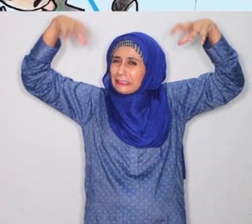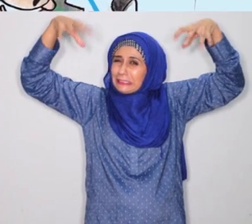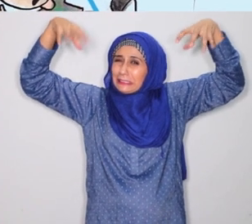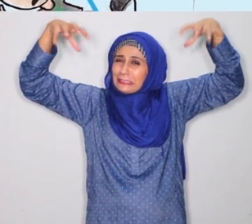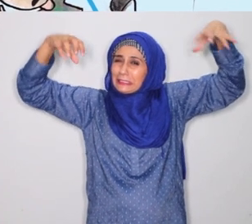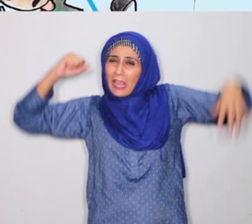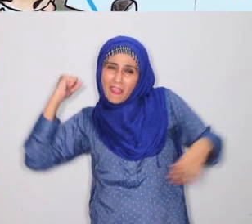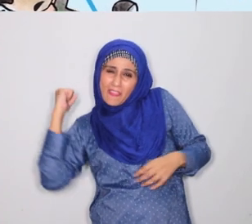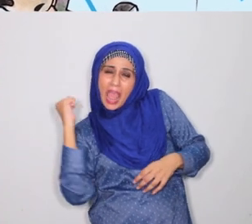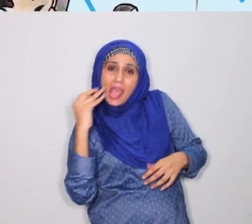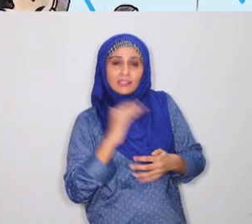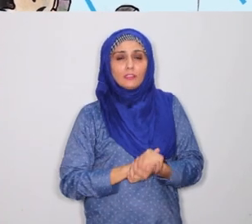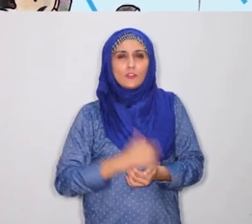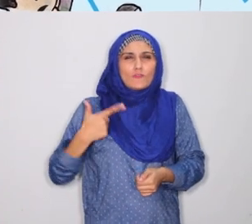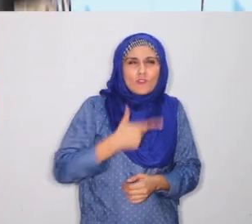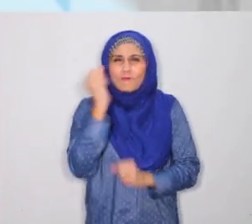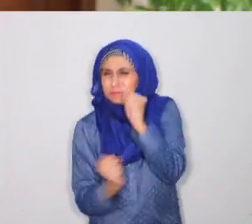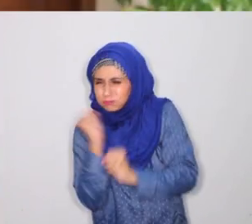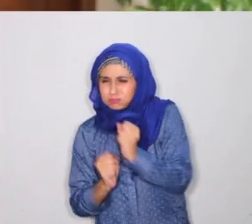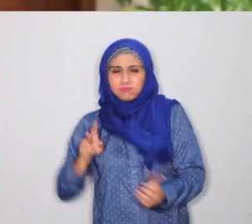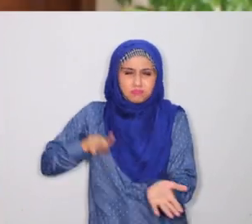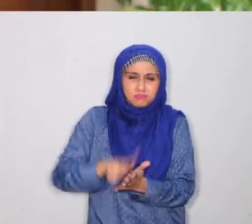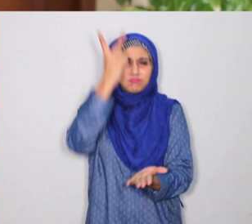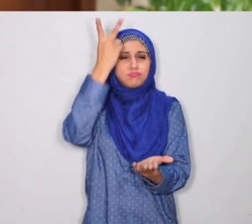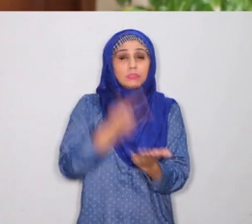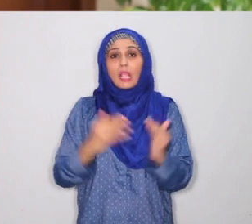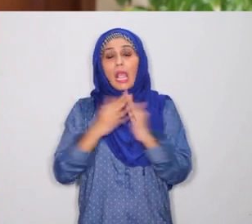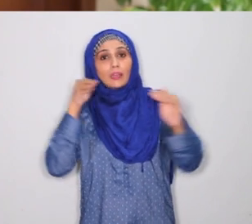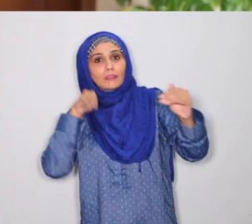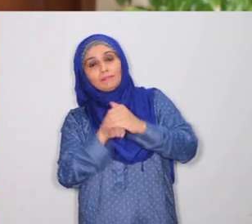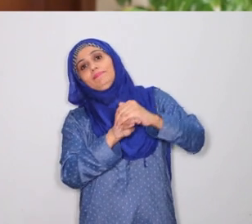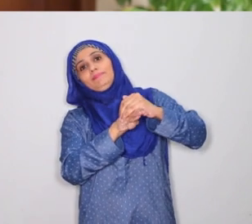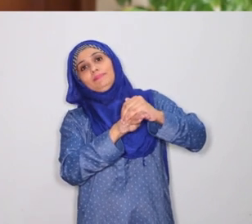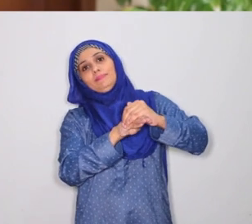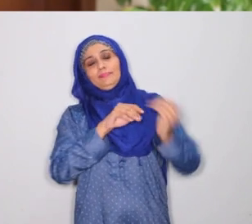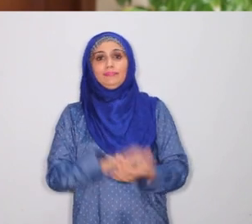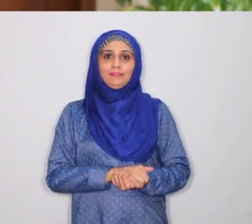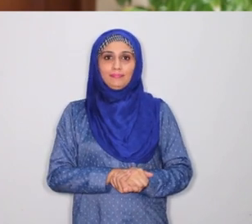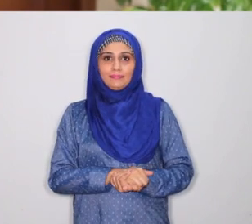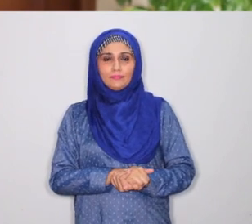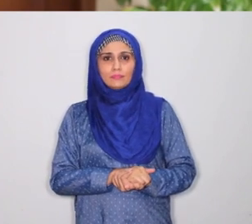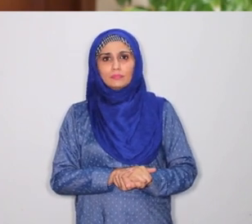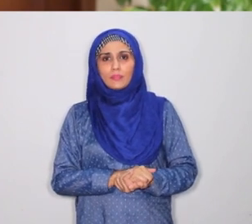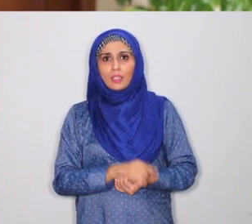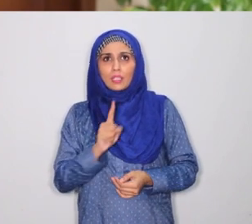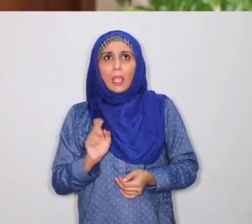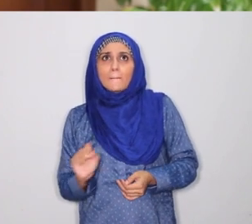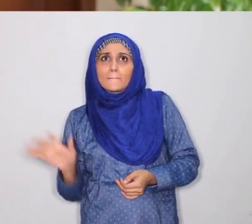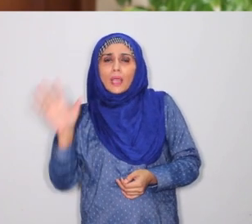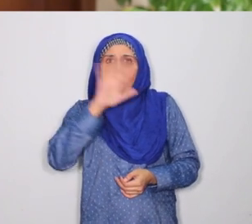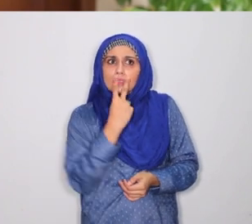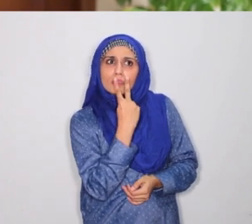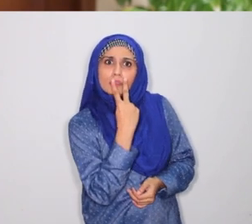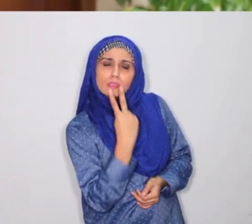लोग दौड़े, फिसले और घरों के अंदर भाग गए। ये मंजर देखकर सूरज,